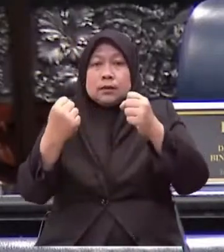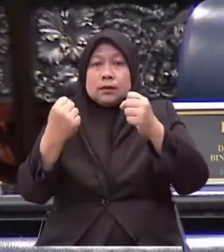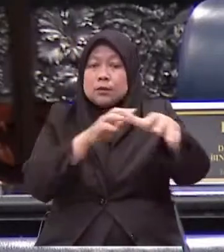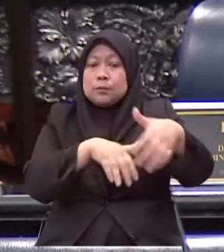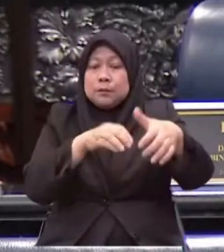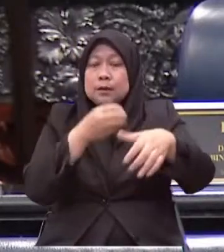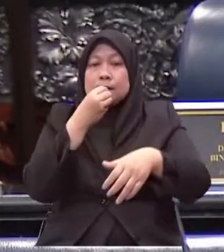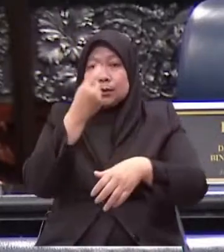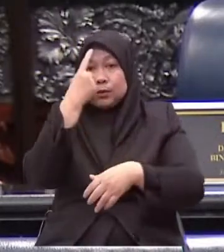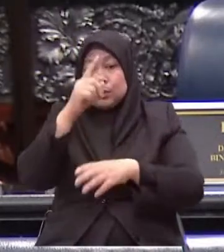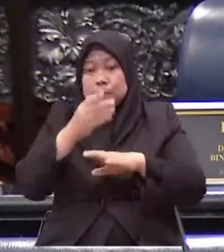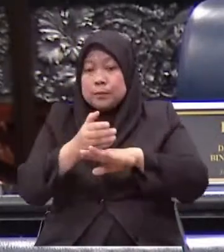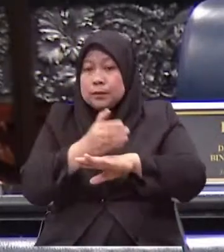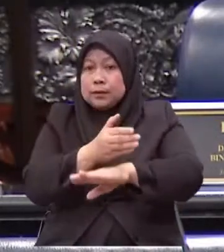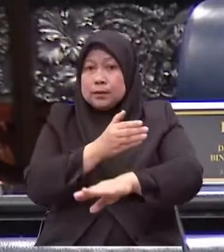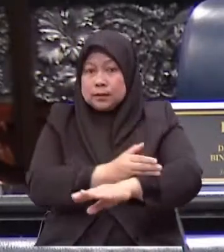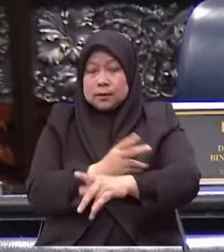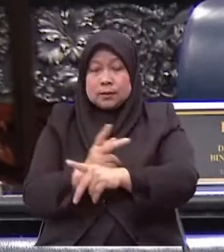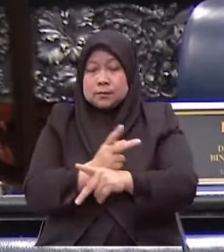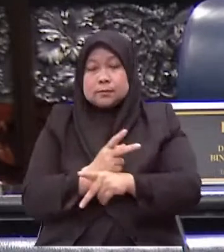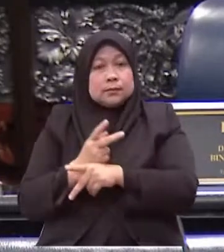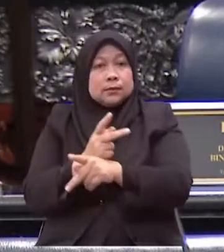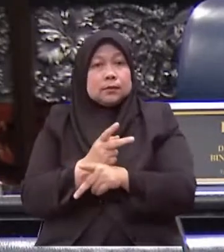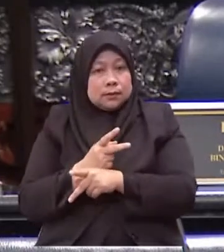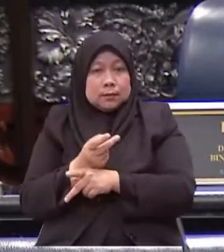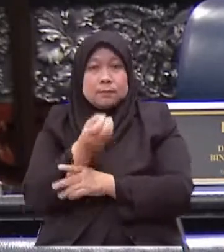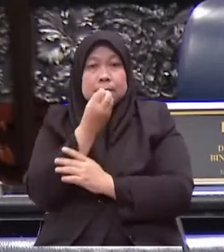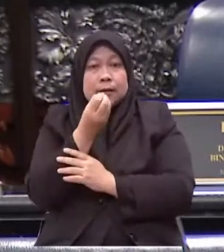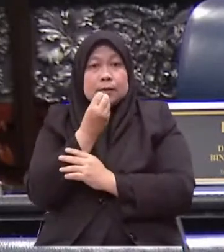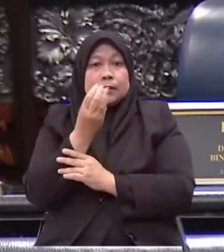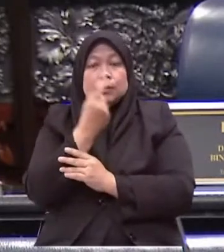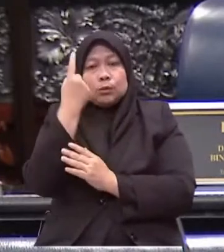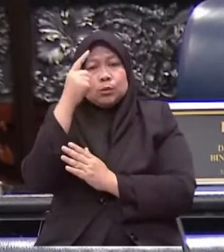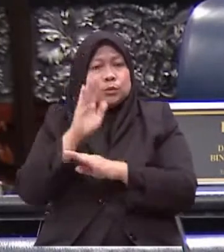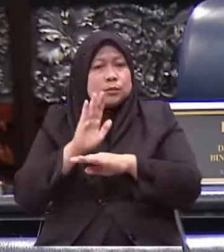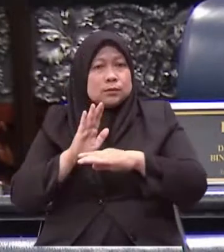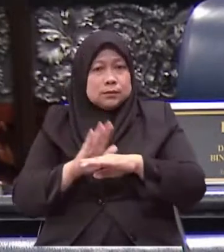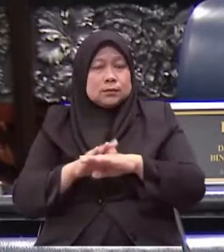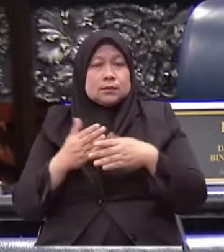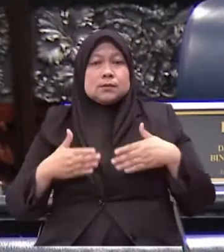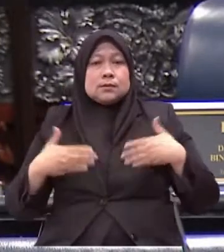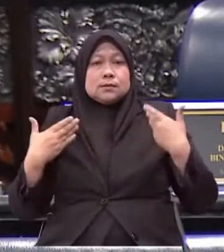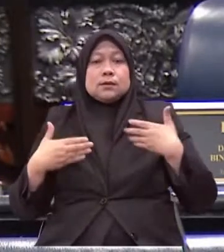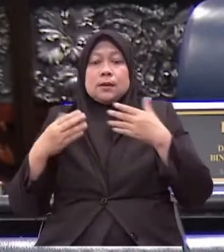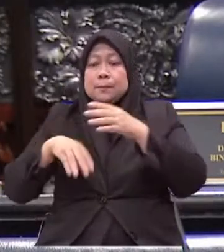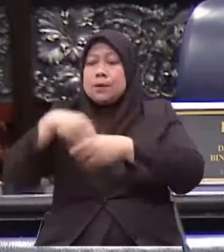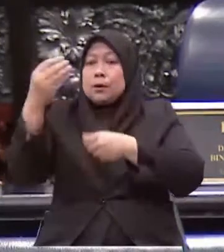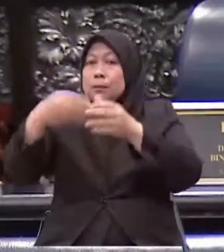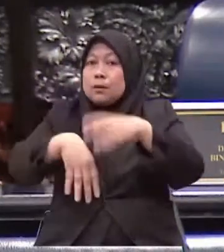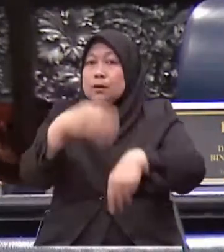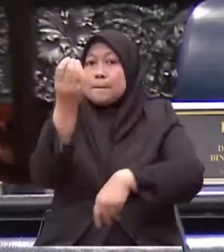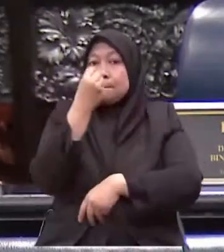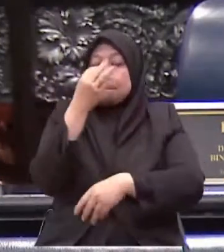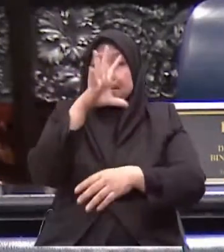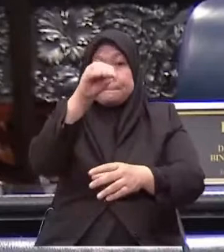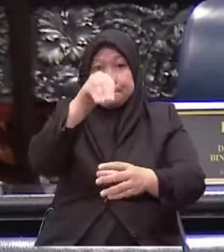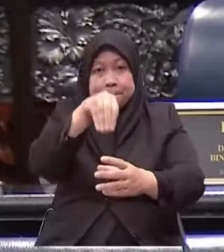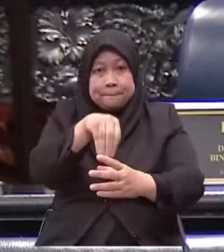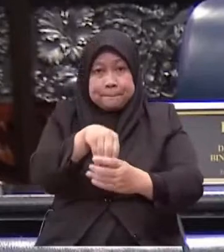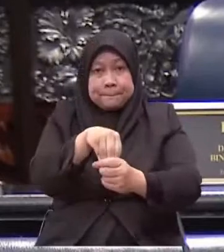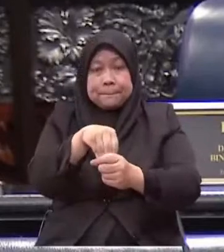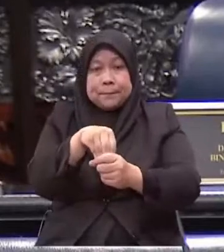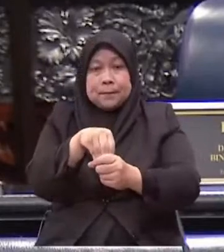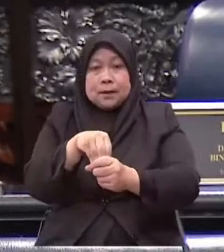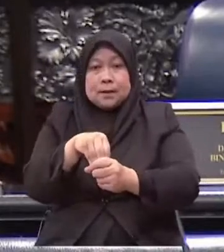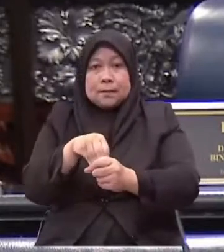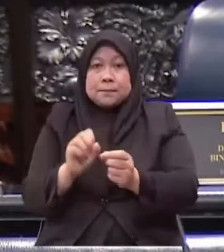untuk meningkatkan security bakalan makanan demi kesejahteraan pengeluaran makanan termasuk karena